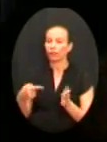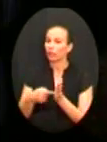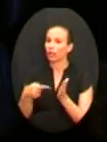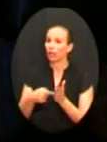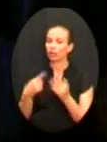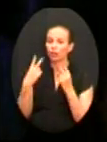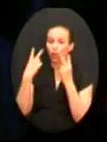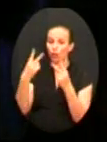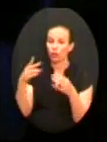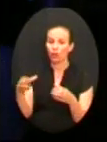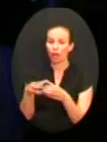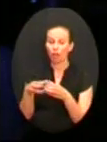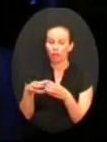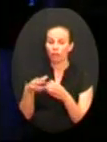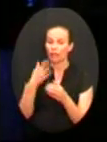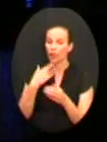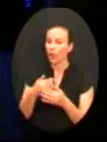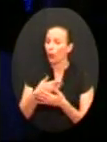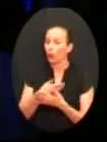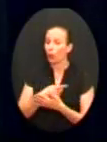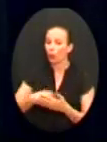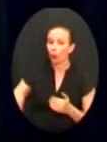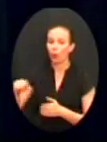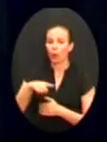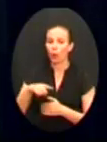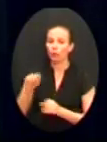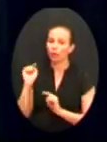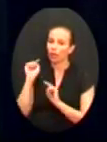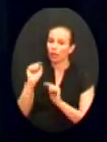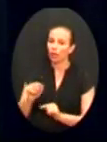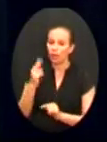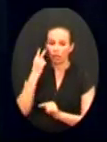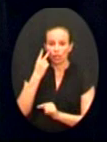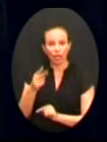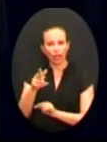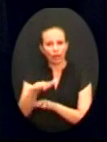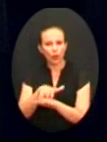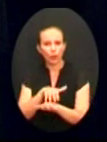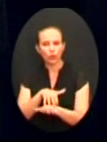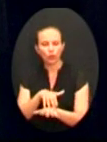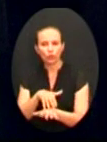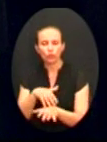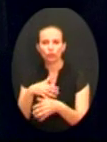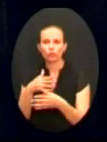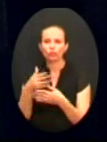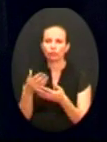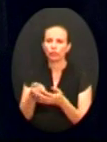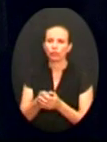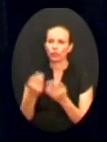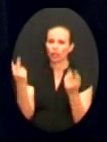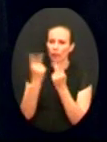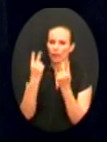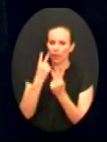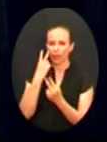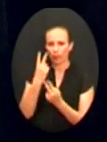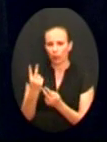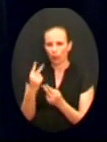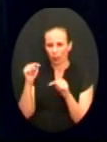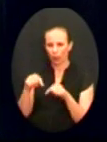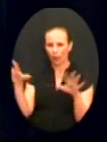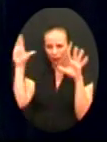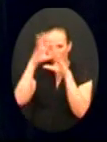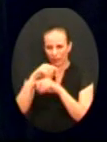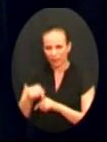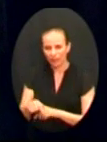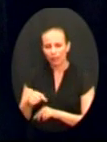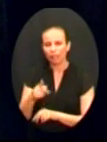חשוב שעם ישראל כולו יעלה לכאן, יראה, יחוש. כמובן הביקור כאן הערב זה